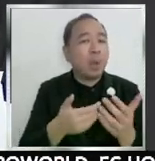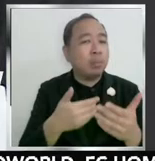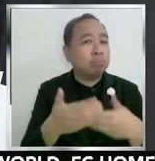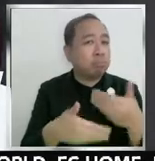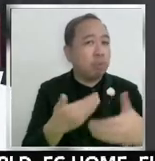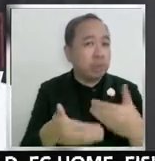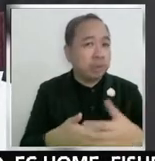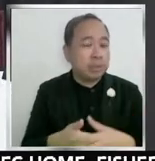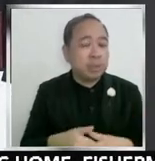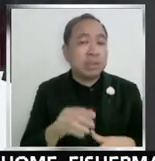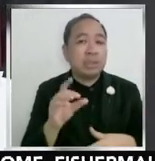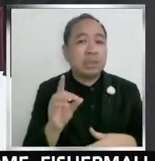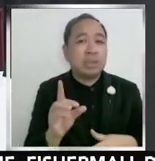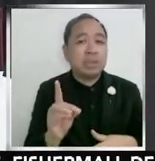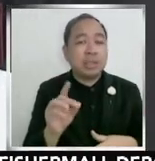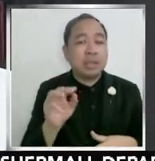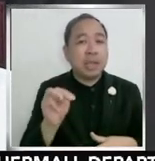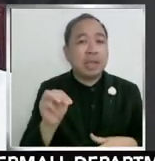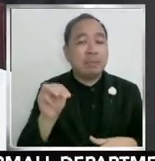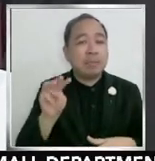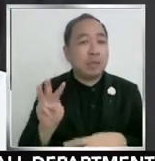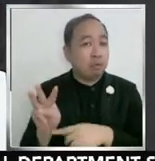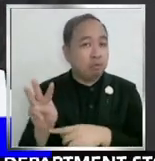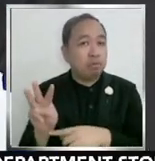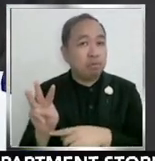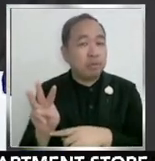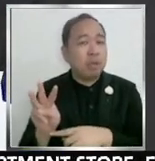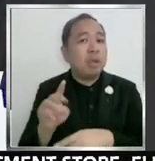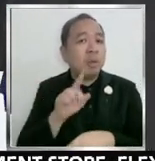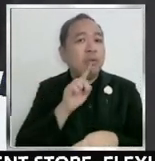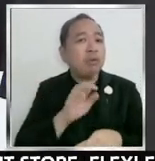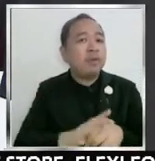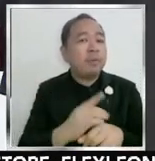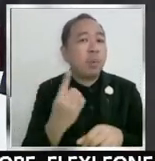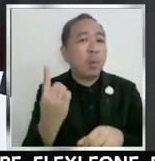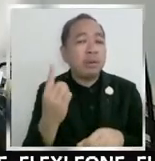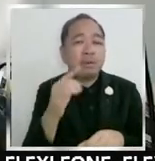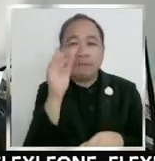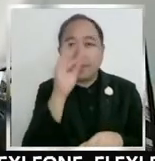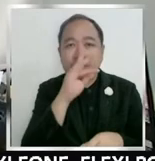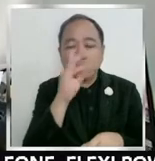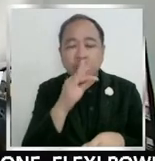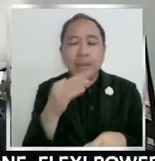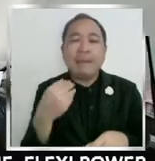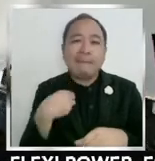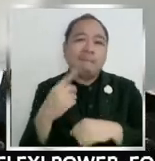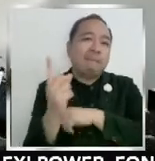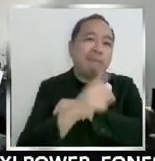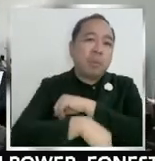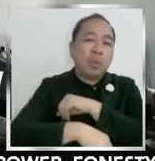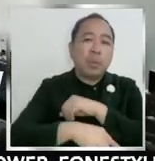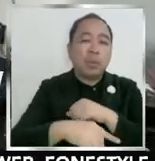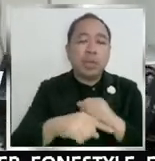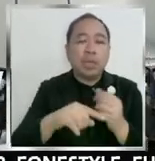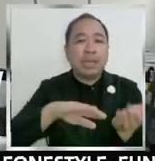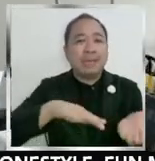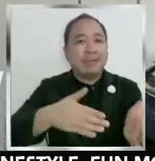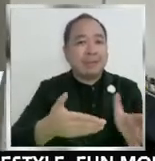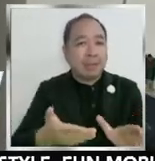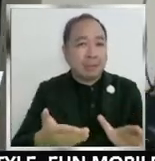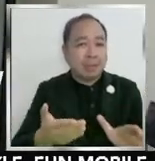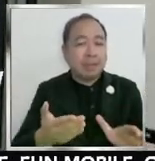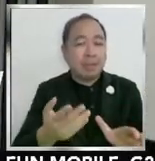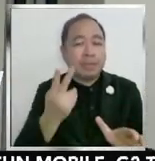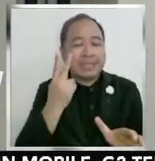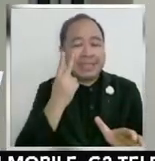DMW, kinumpirma naman ang kaso ng isang Pilipinong nahatulan ng death penalty at pinangangambahang mabitay kung